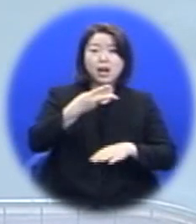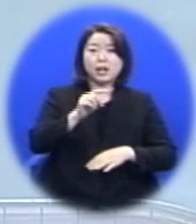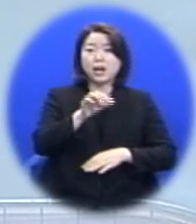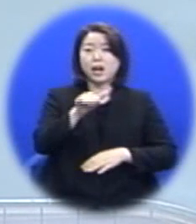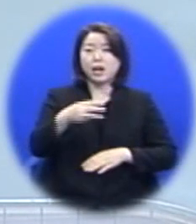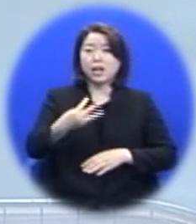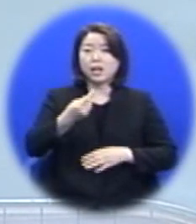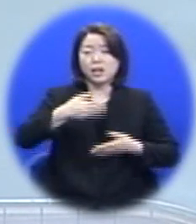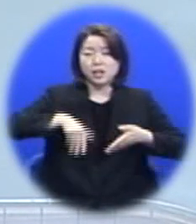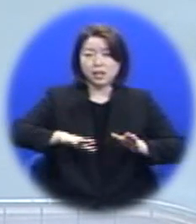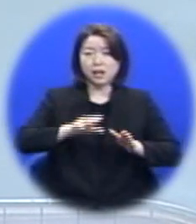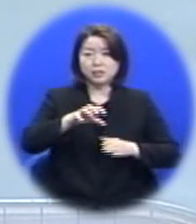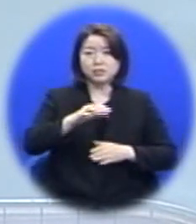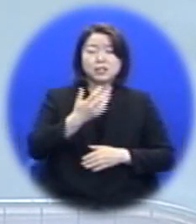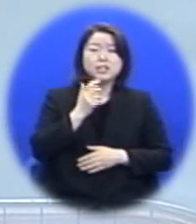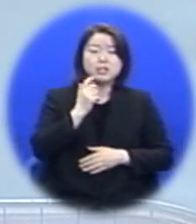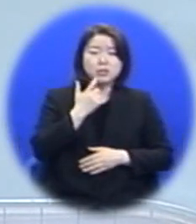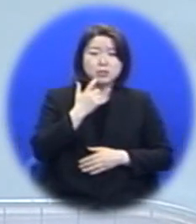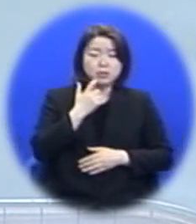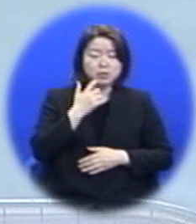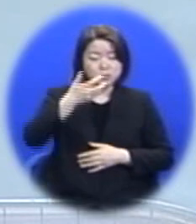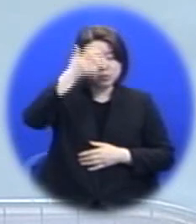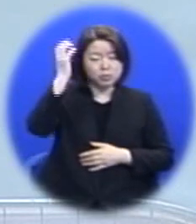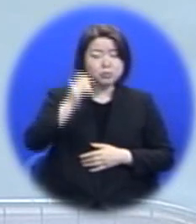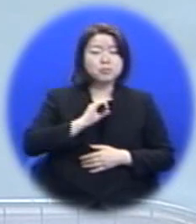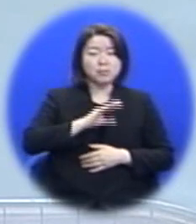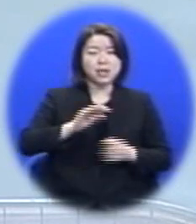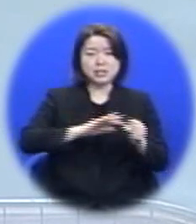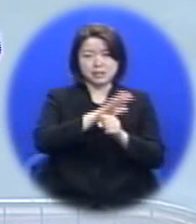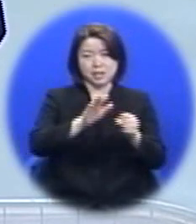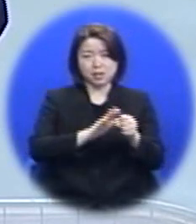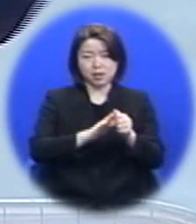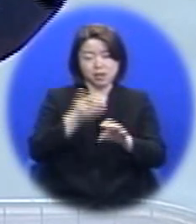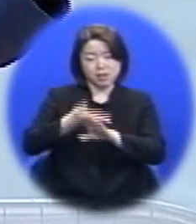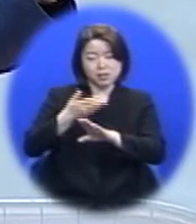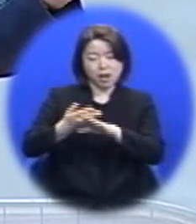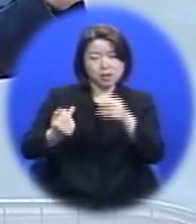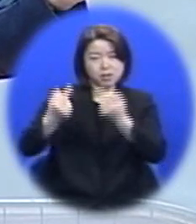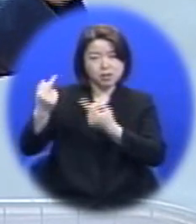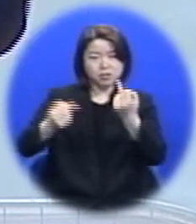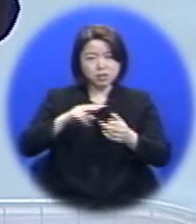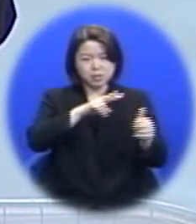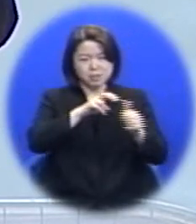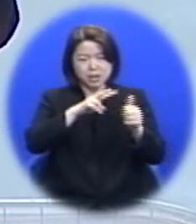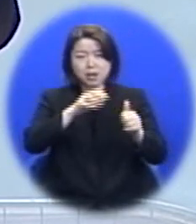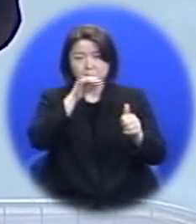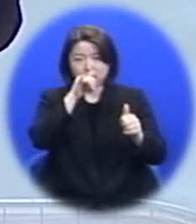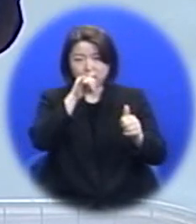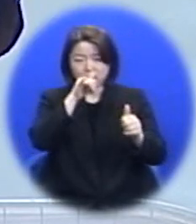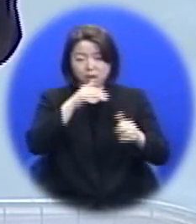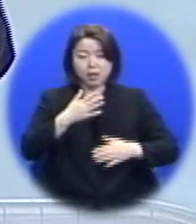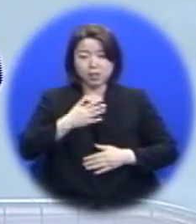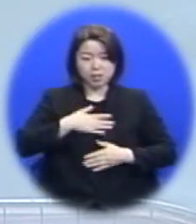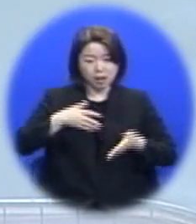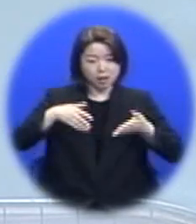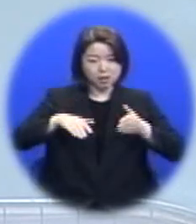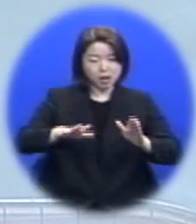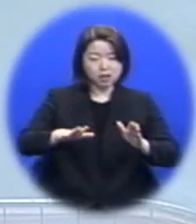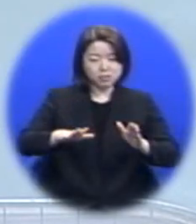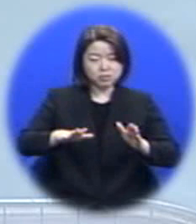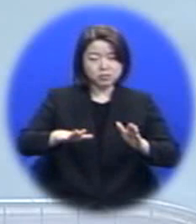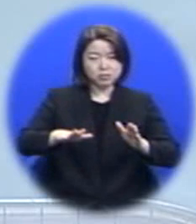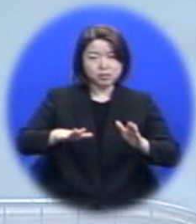자기를 미워하는 것도 견디기 어려운데 나를 낳아준 어머니를 미워하는 아버지